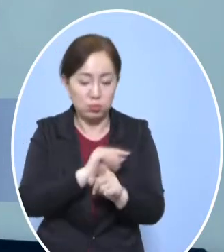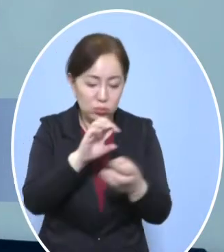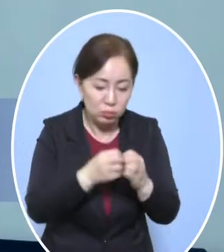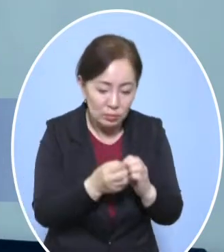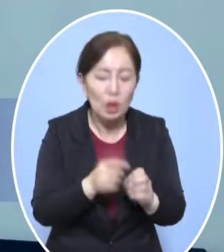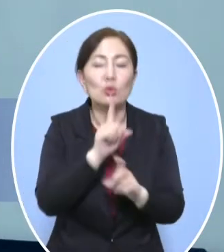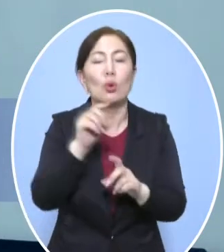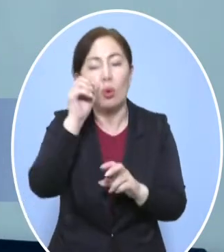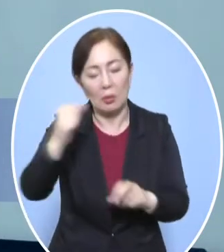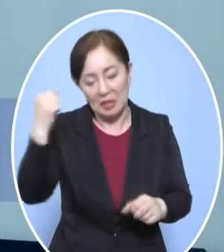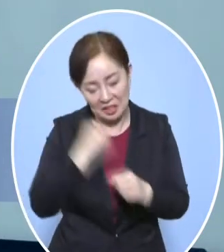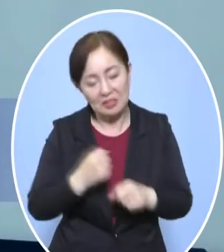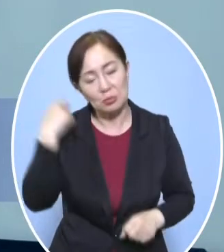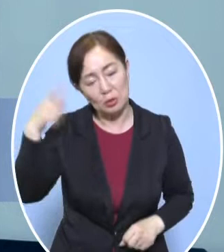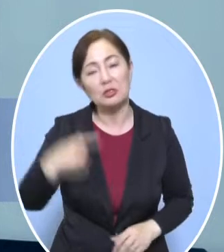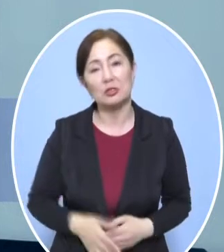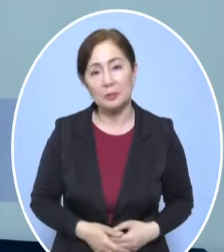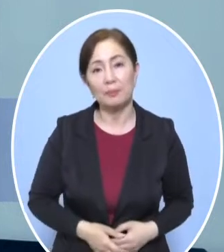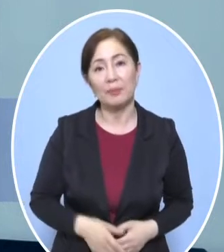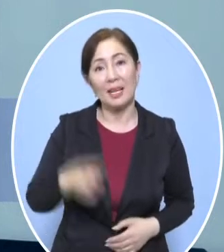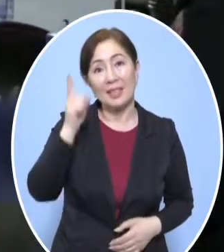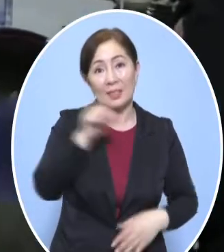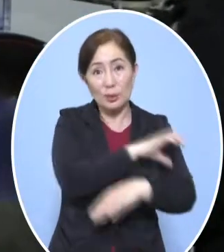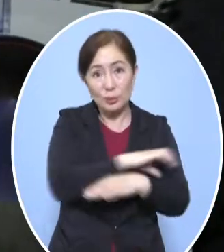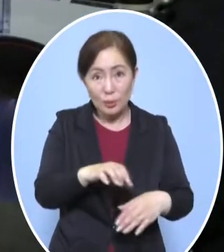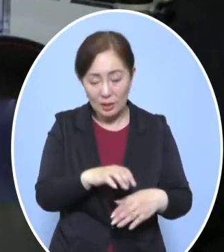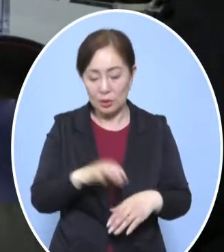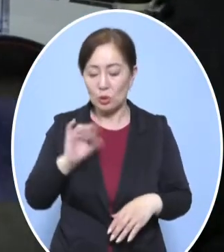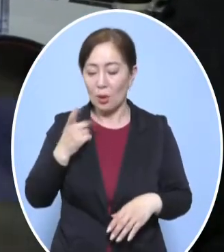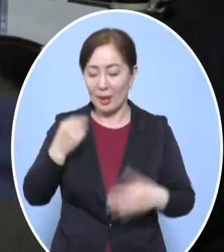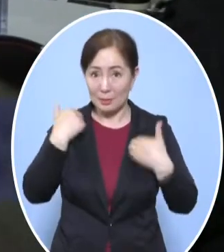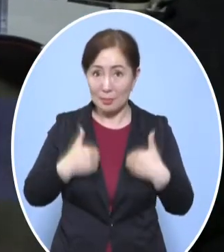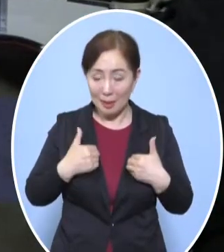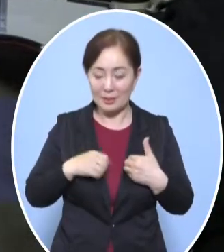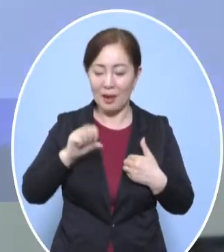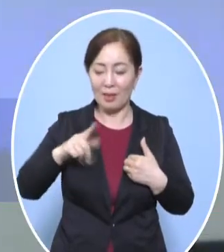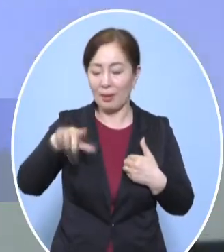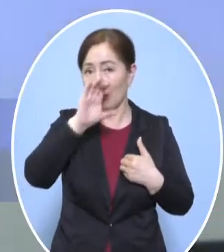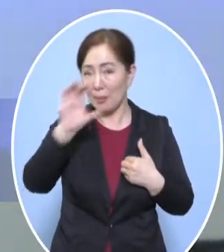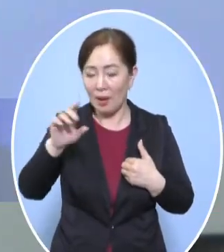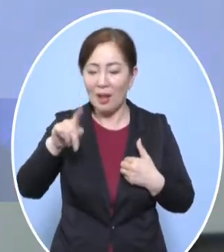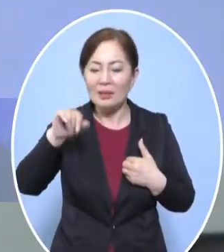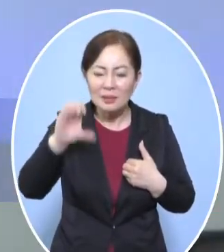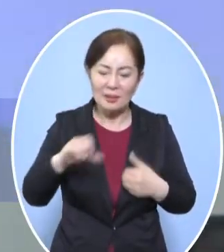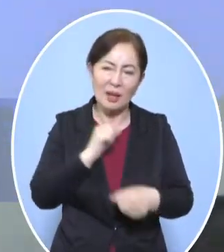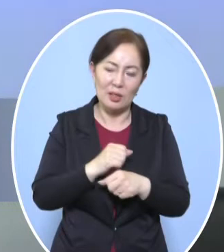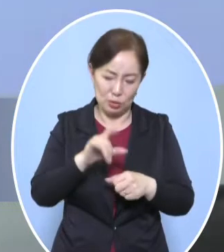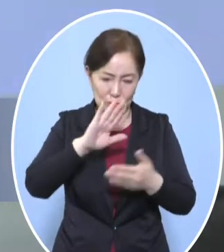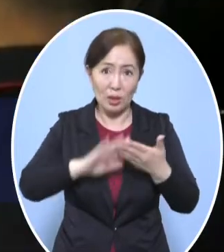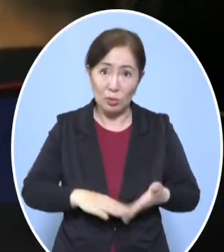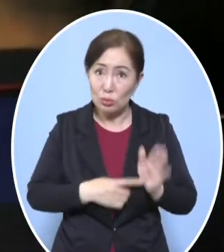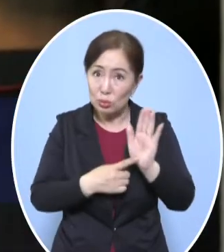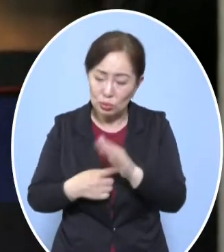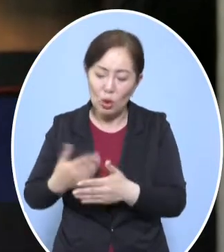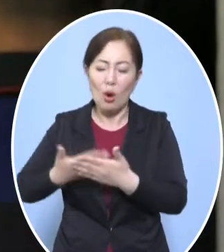төлөвлөгөөнийхөө биелдэгийг 100% хэрэгжүүлэн ажиллана гэж бодож байна. За эхний өдрийн сургалтаар сурагч багш нарт авлигалтай тэмцэх газрын хилтэл салбарын үйл